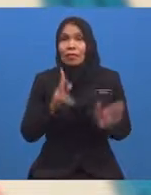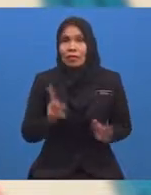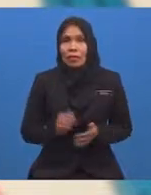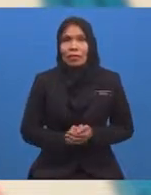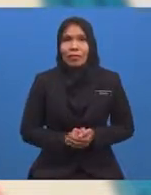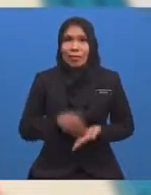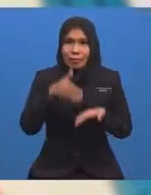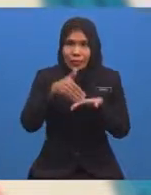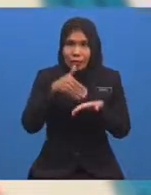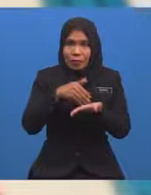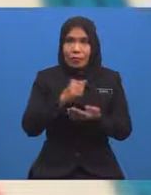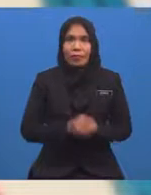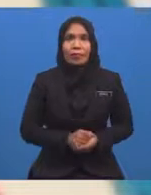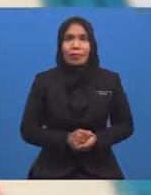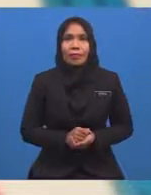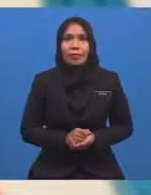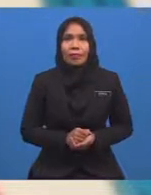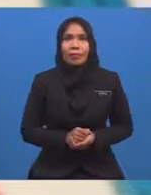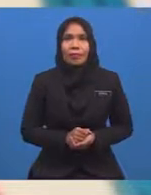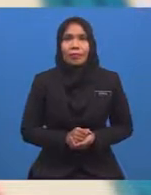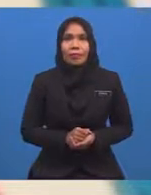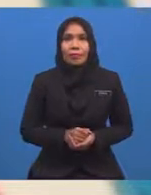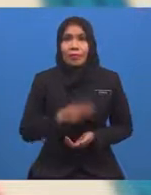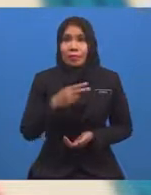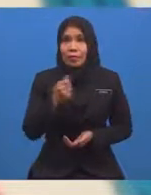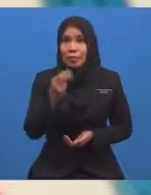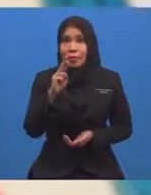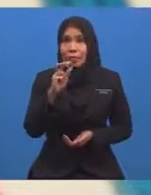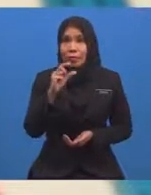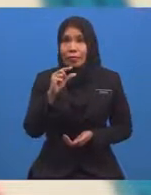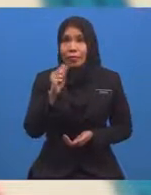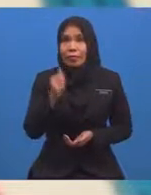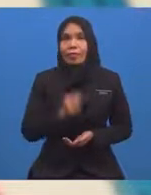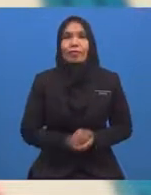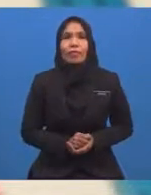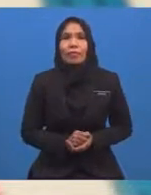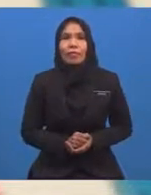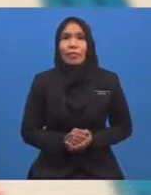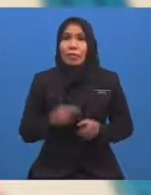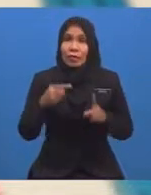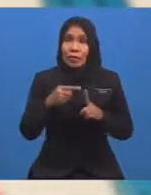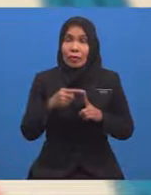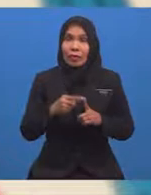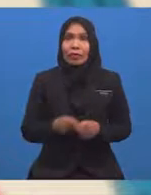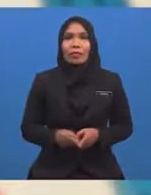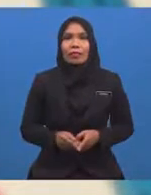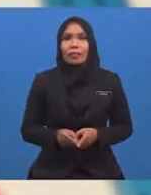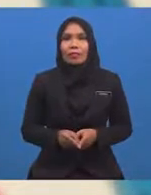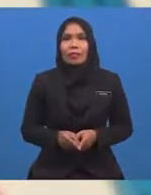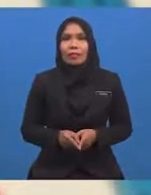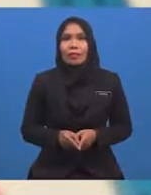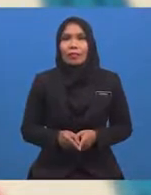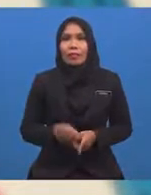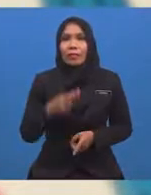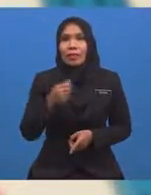Ringgit dan harga sebatang pena yaitu satu ringgit Hai